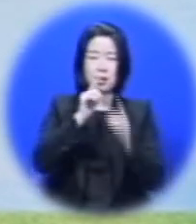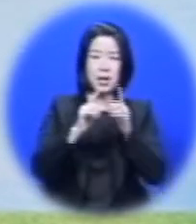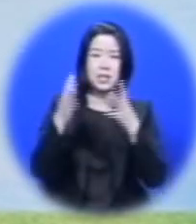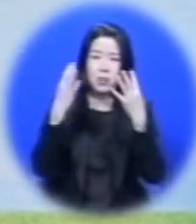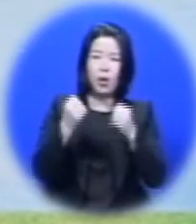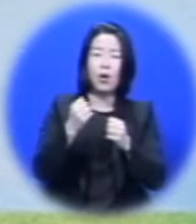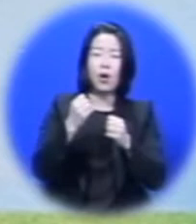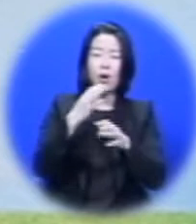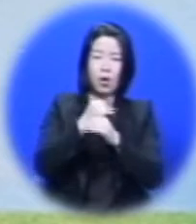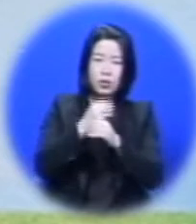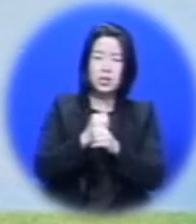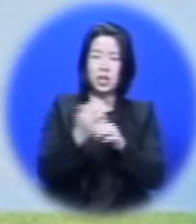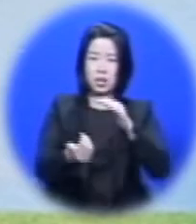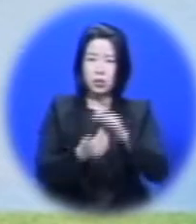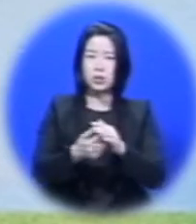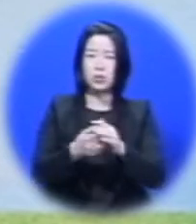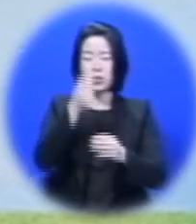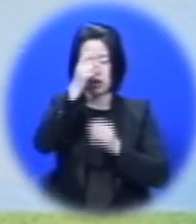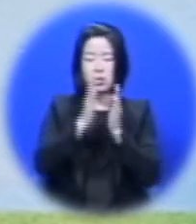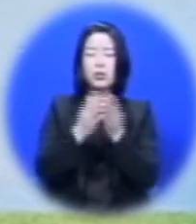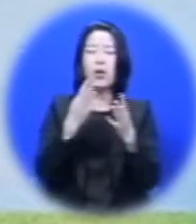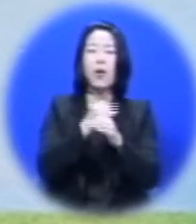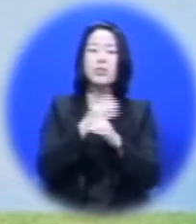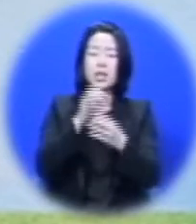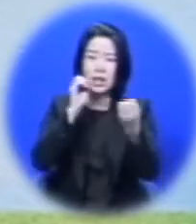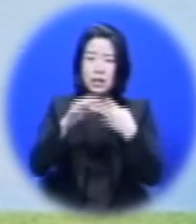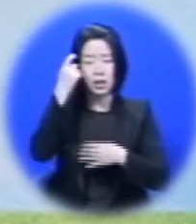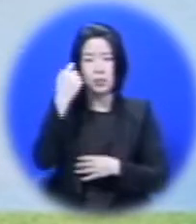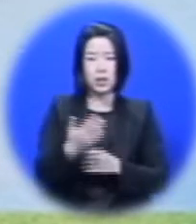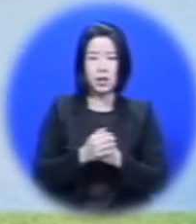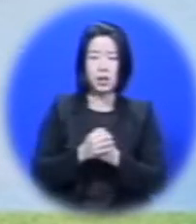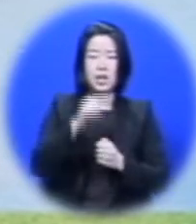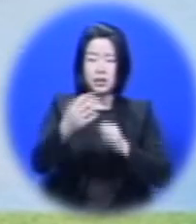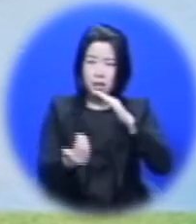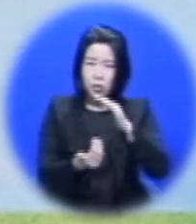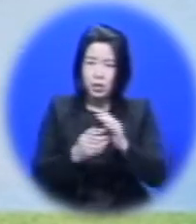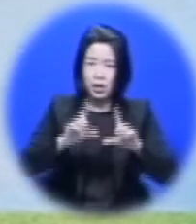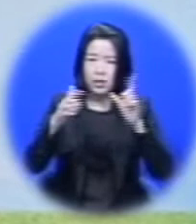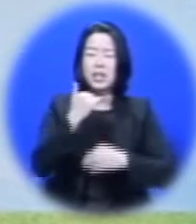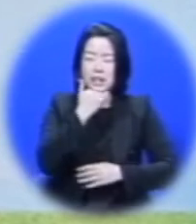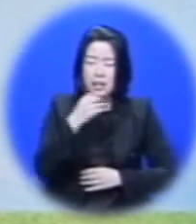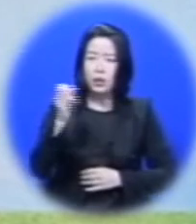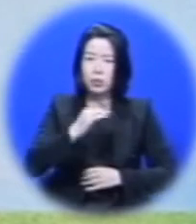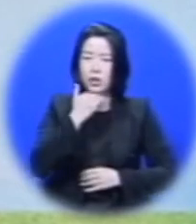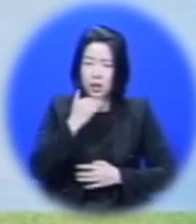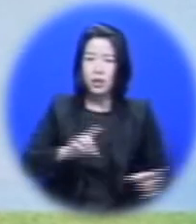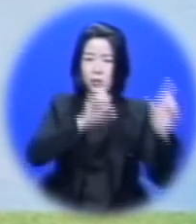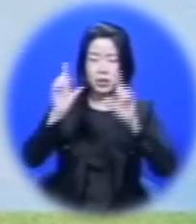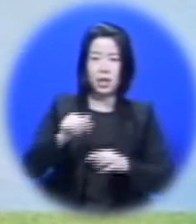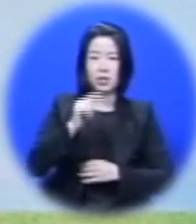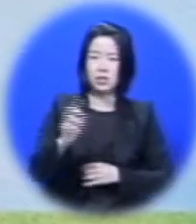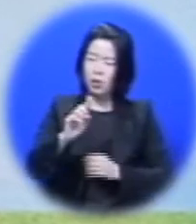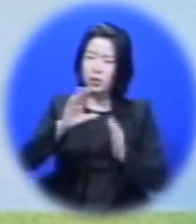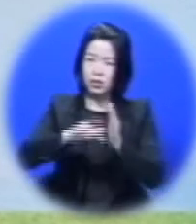언제 이루어지고 기도는 언제 응답이 됩니까? 그 이루어질 날을 기다리고 또 기다리고 기다리고 사는 것은요 어떤